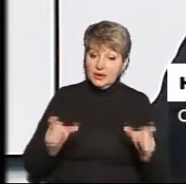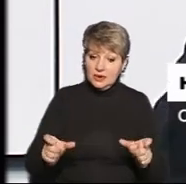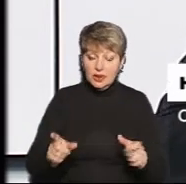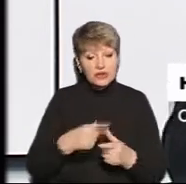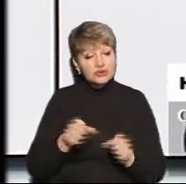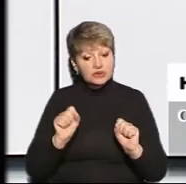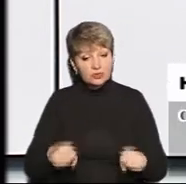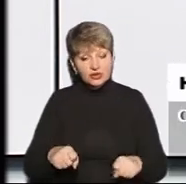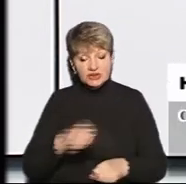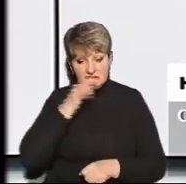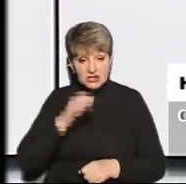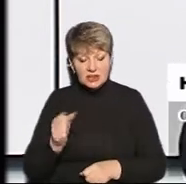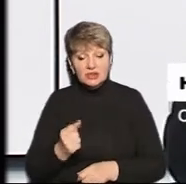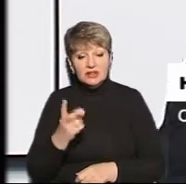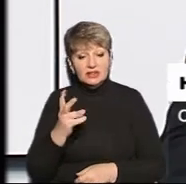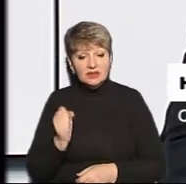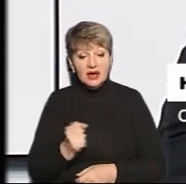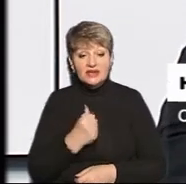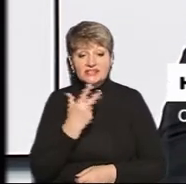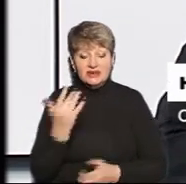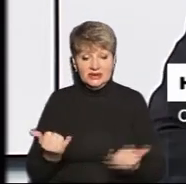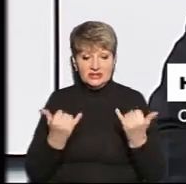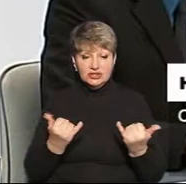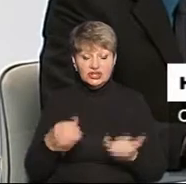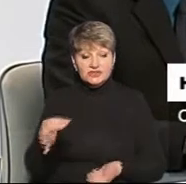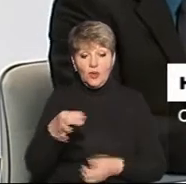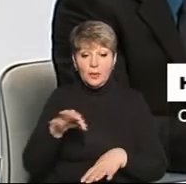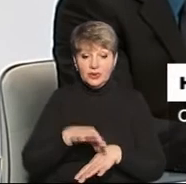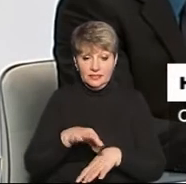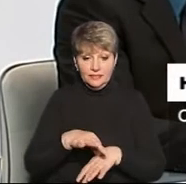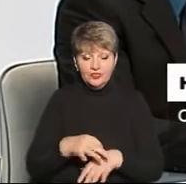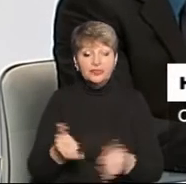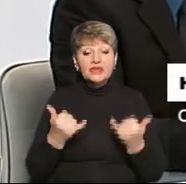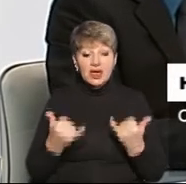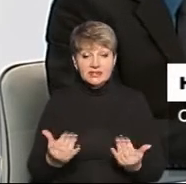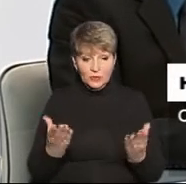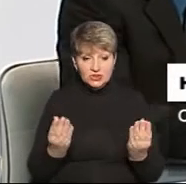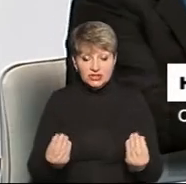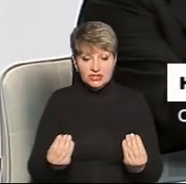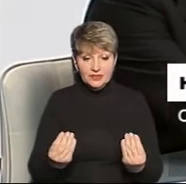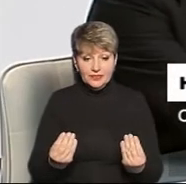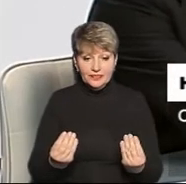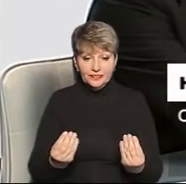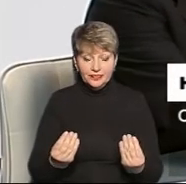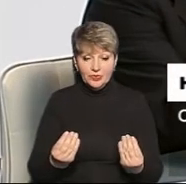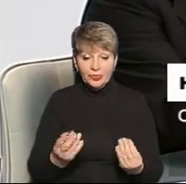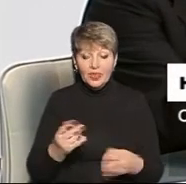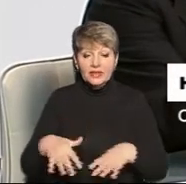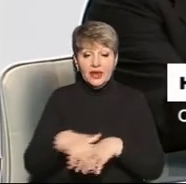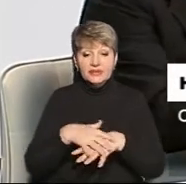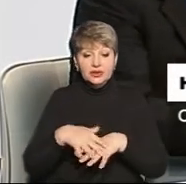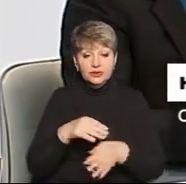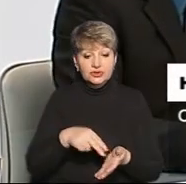сказати, наскільки збільшилося і скільки наразі в області хворих? На сьогоднішній день на території